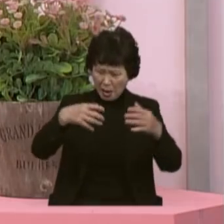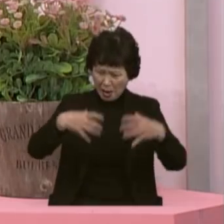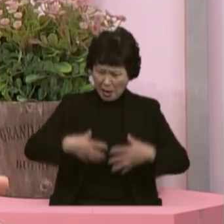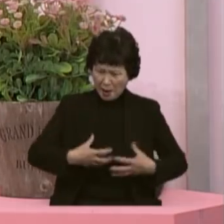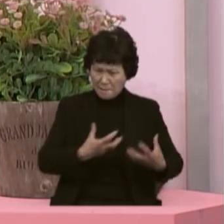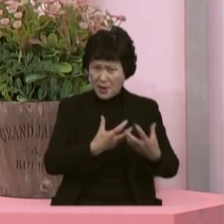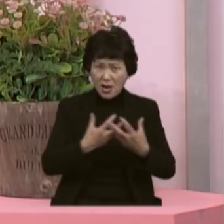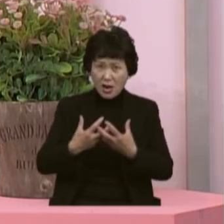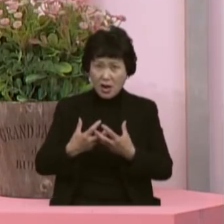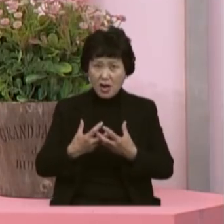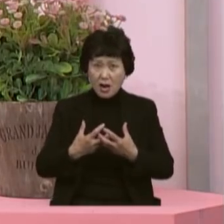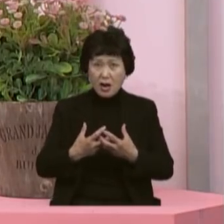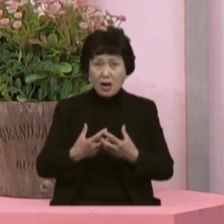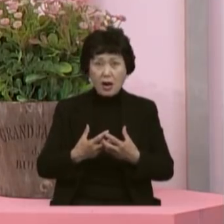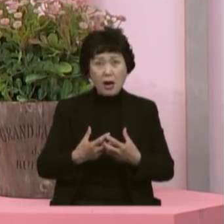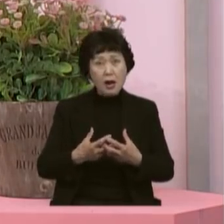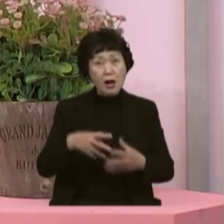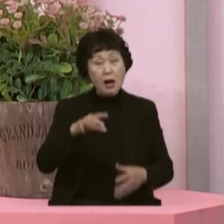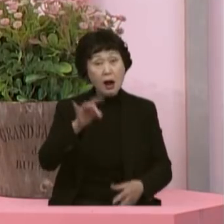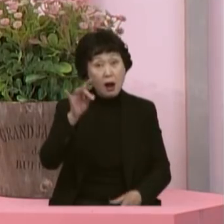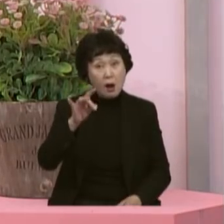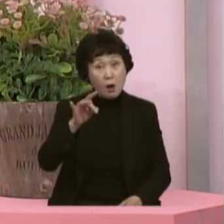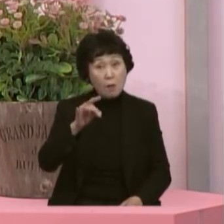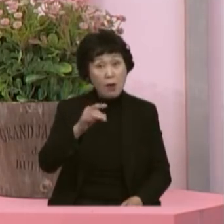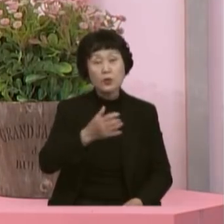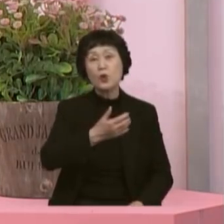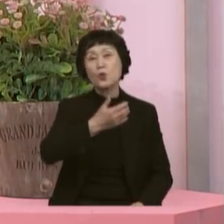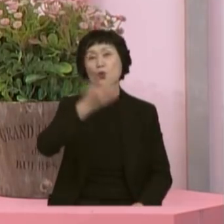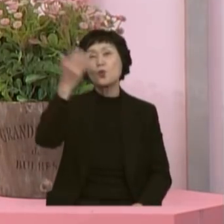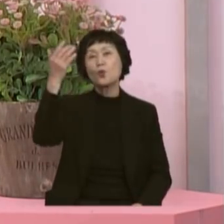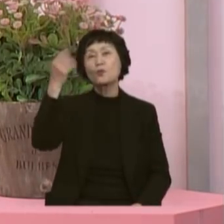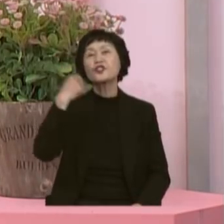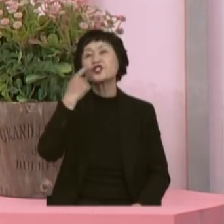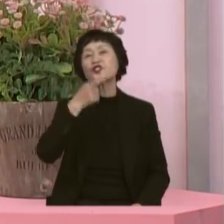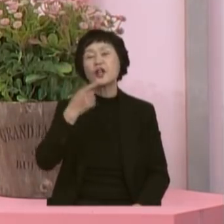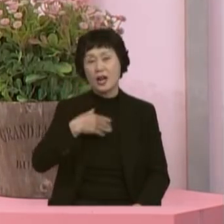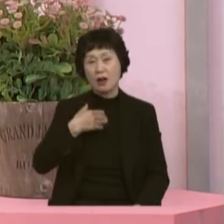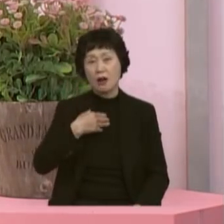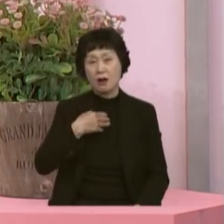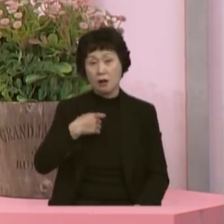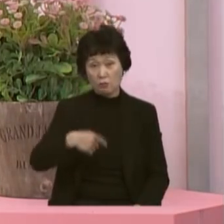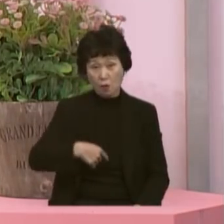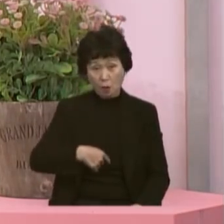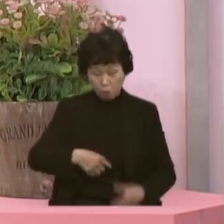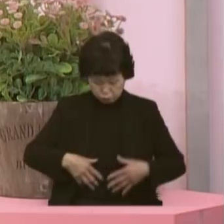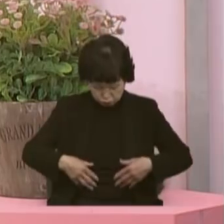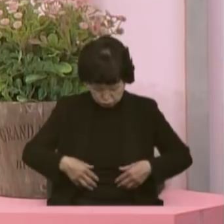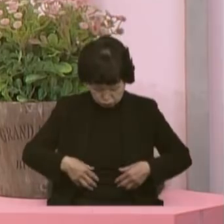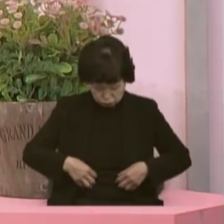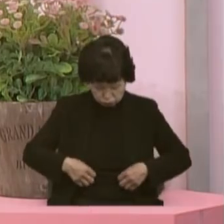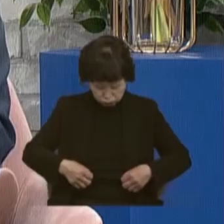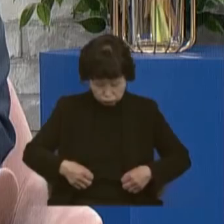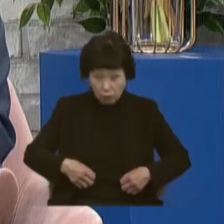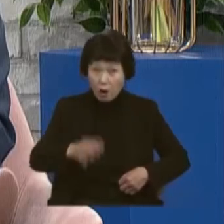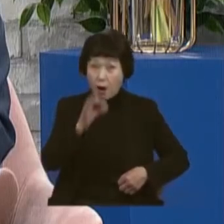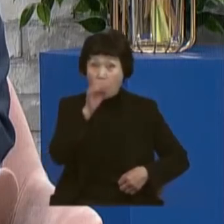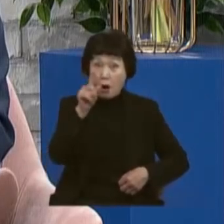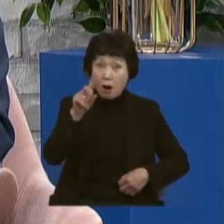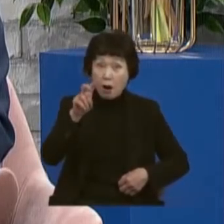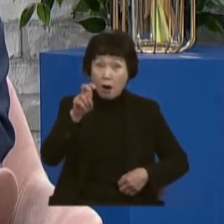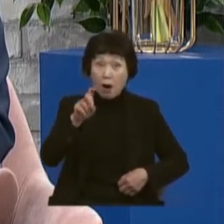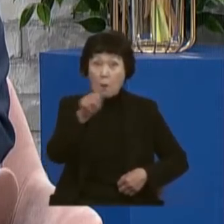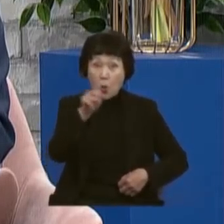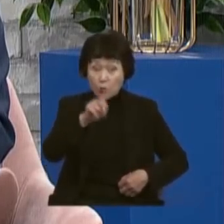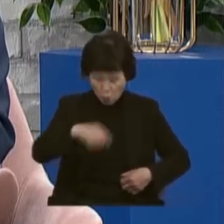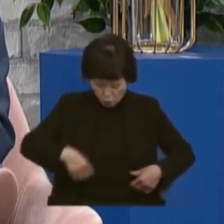그 처음에는 이게 꿈 같기도 하고 예. 왜 나한테 근데 내가 막 쳐다봤대. 아니 여기 어디 암이? 암